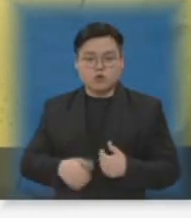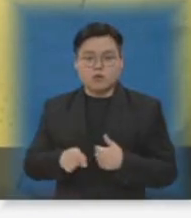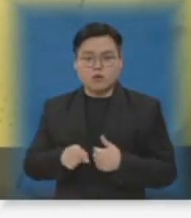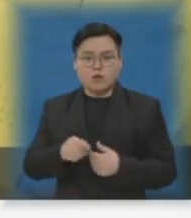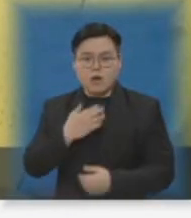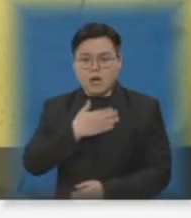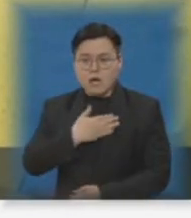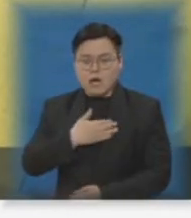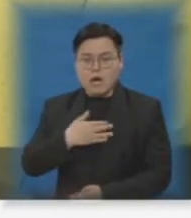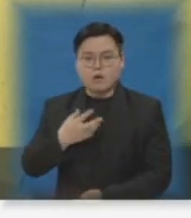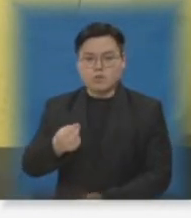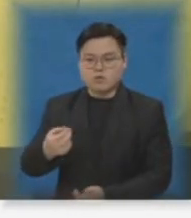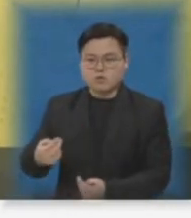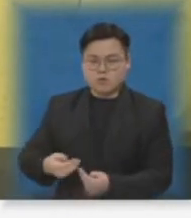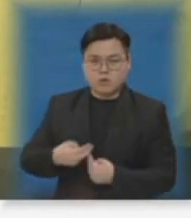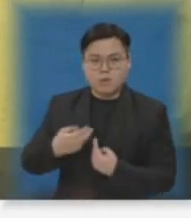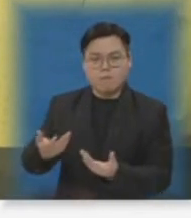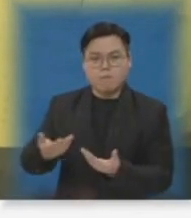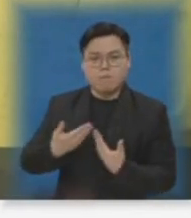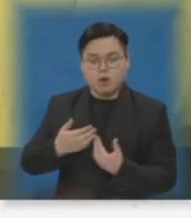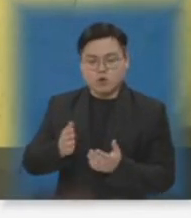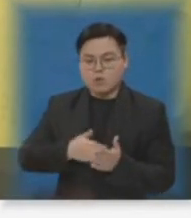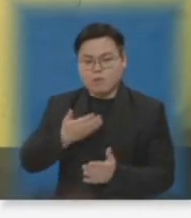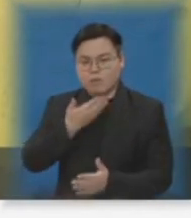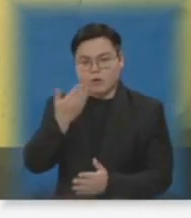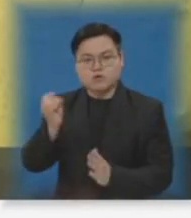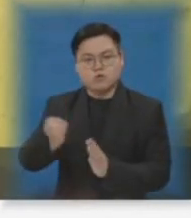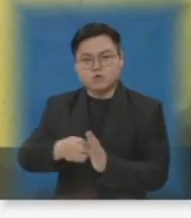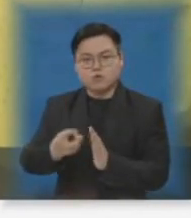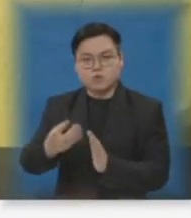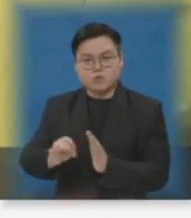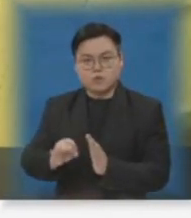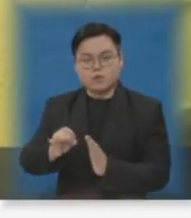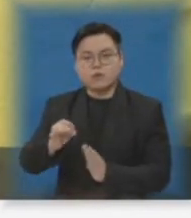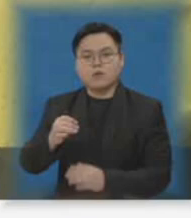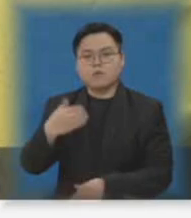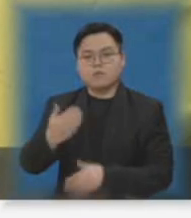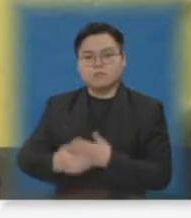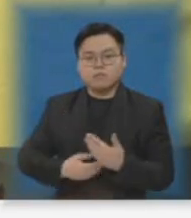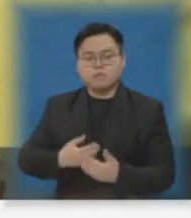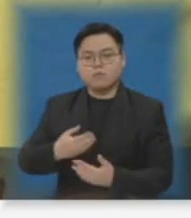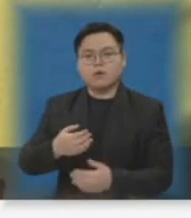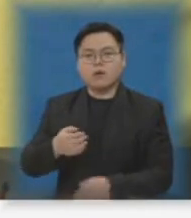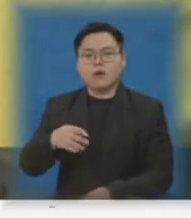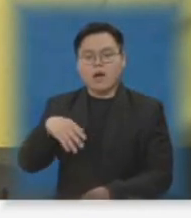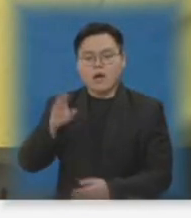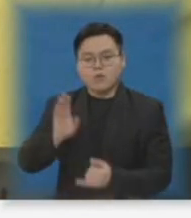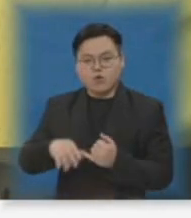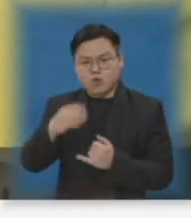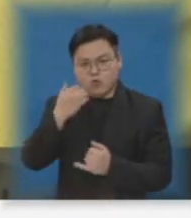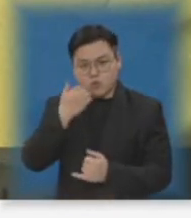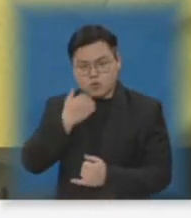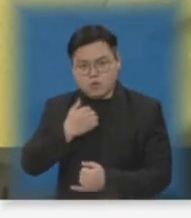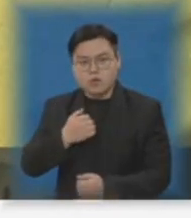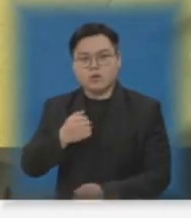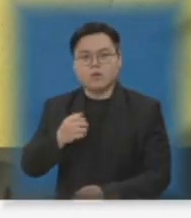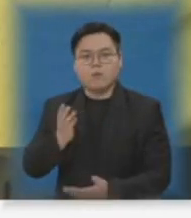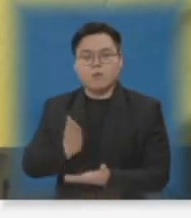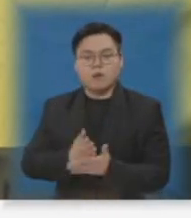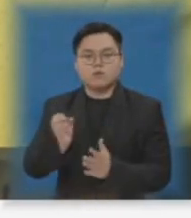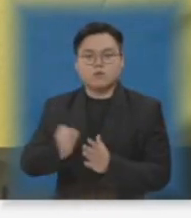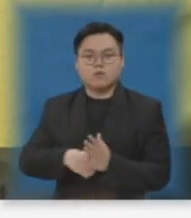хайраар өдгөөдүүлж хайраар дутлгүй хайрын дундаа байжээж бурхны оронд буцах ёстой гэдэг тийм сайхан